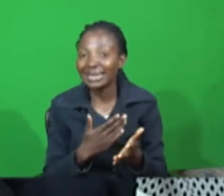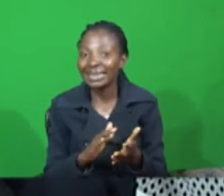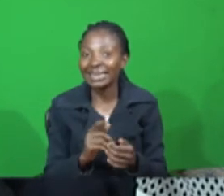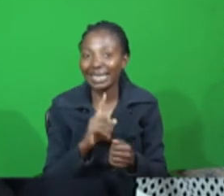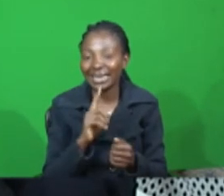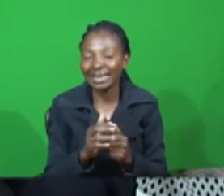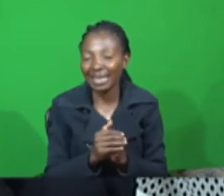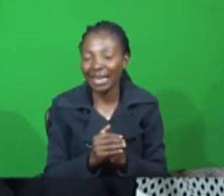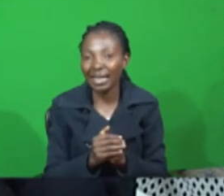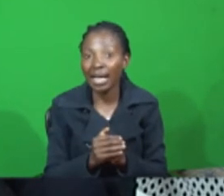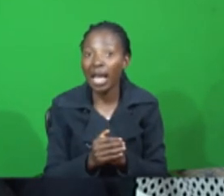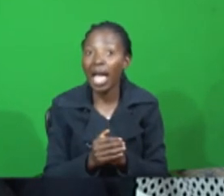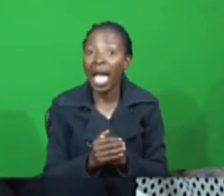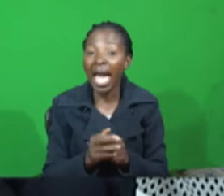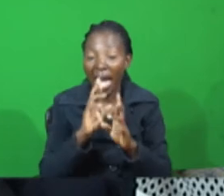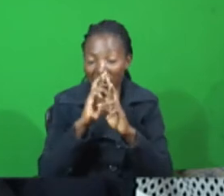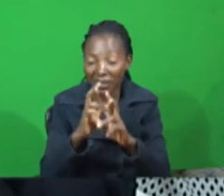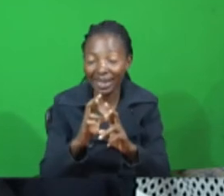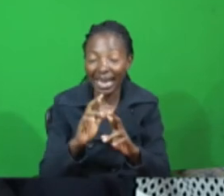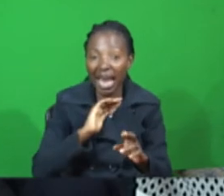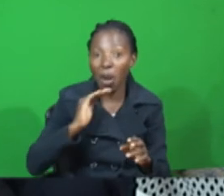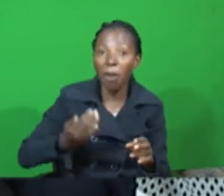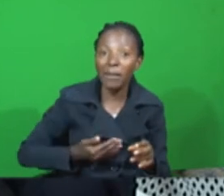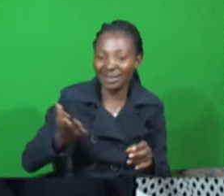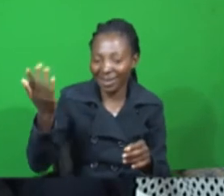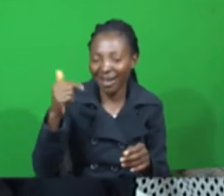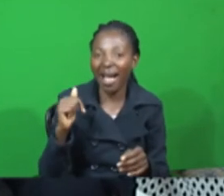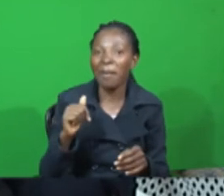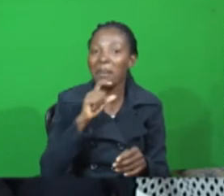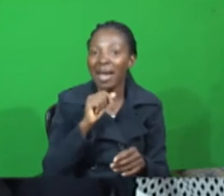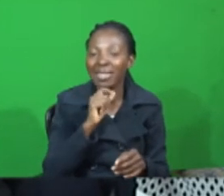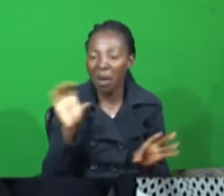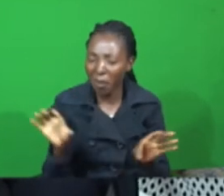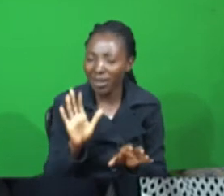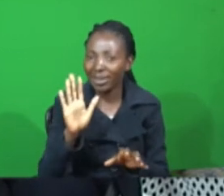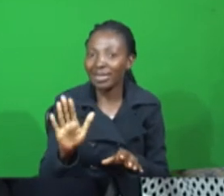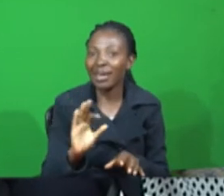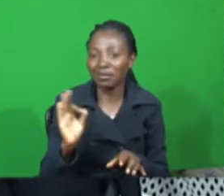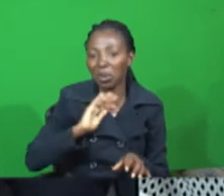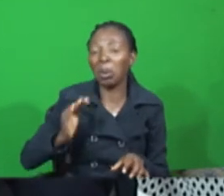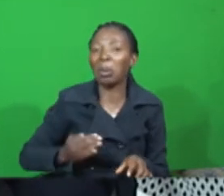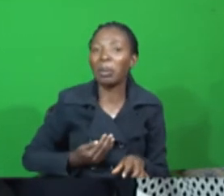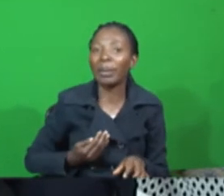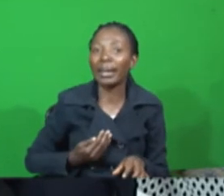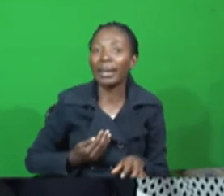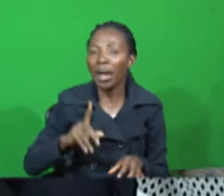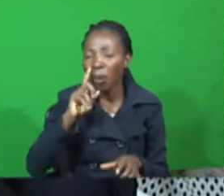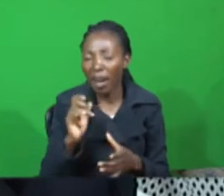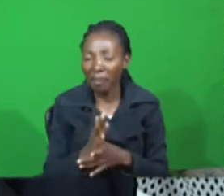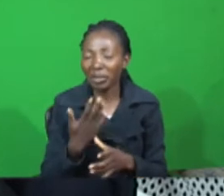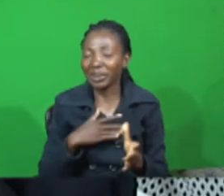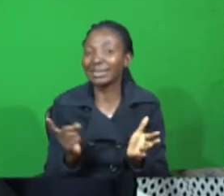muZimbabwe aiti honor ladies uya yamai basa ritoripo uyai kunomberi ende zvichokwe